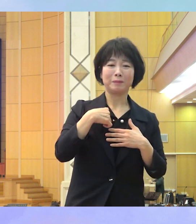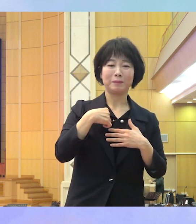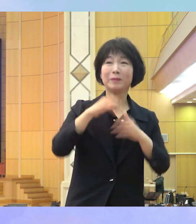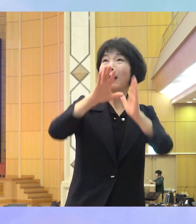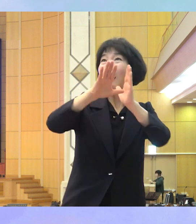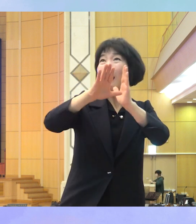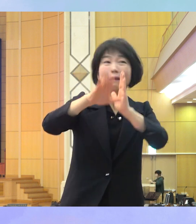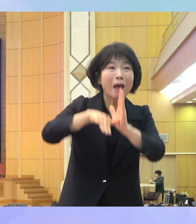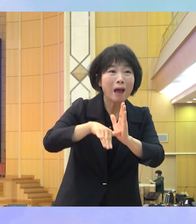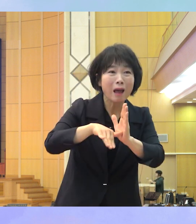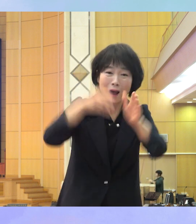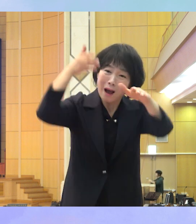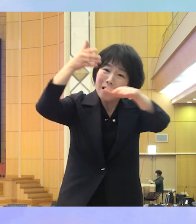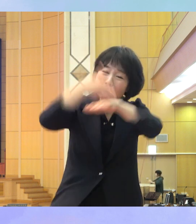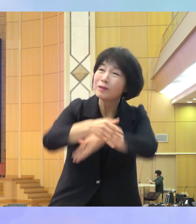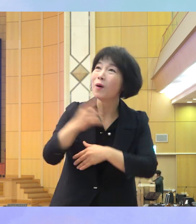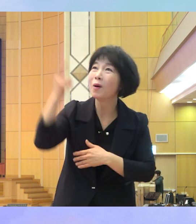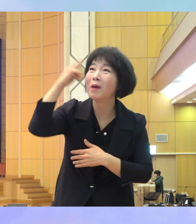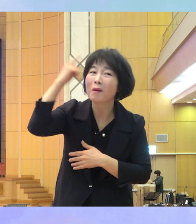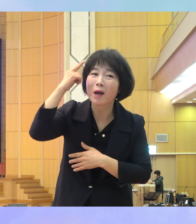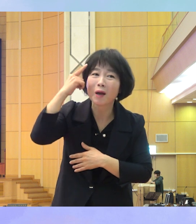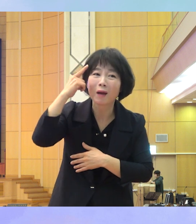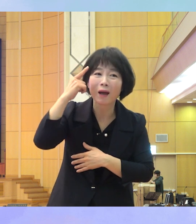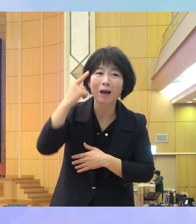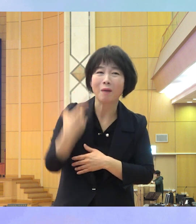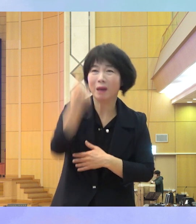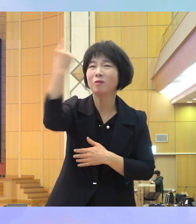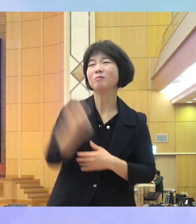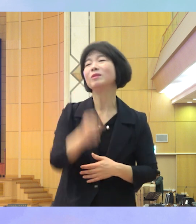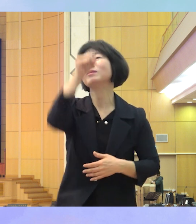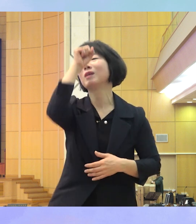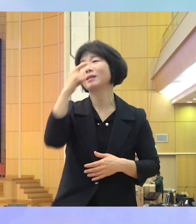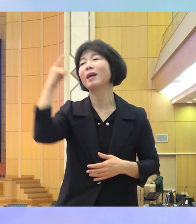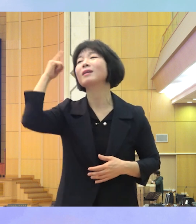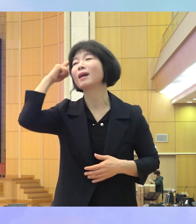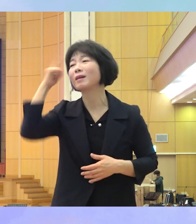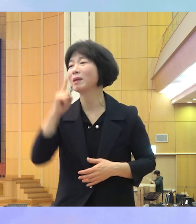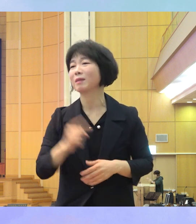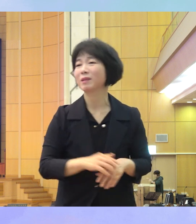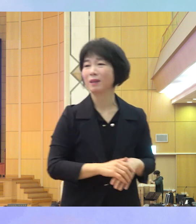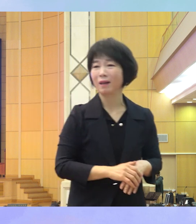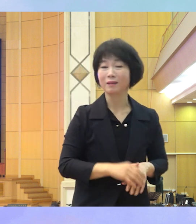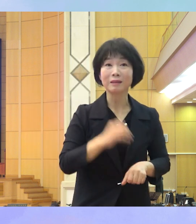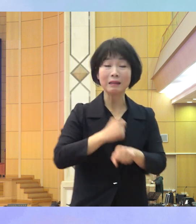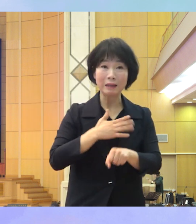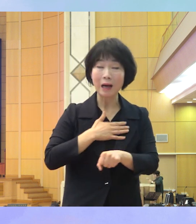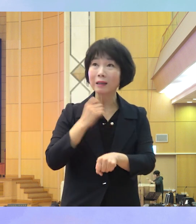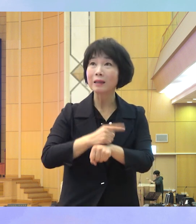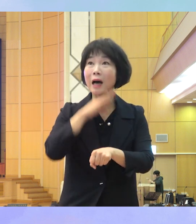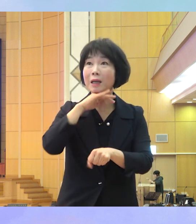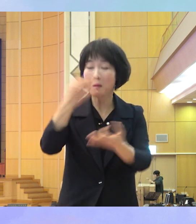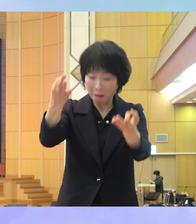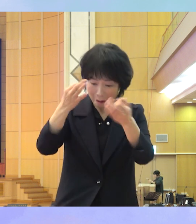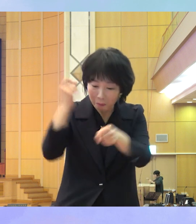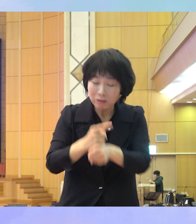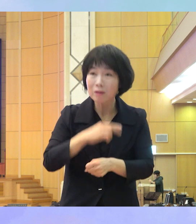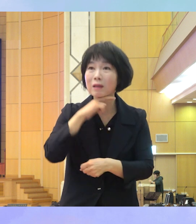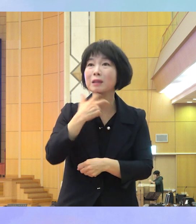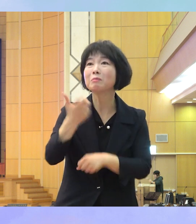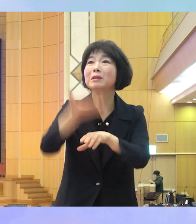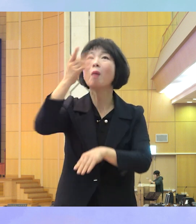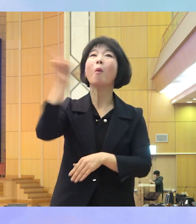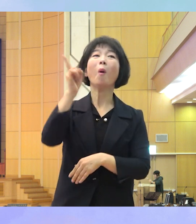너세 젊어서 놀아, 늙어지면 못 노나니라. 노는 것도 젊어서 놀아야 되는데, 하나님 말씀을